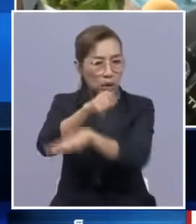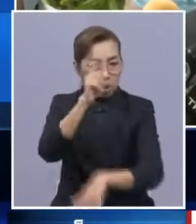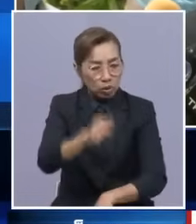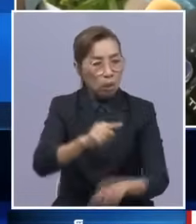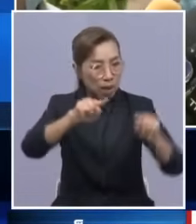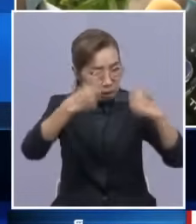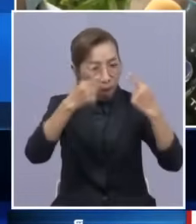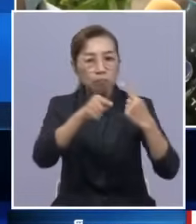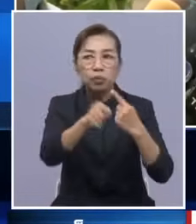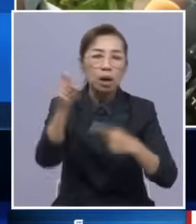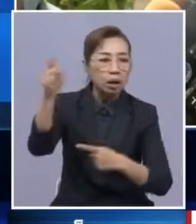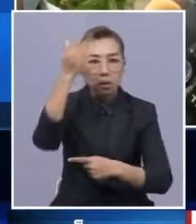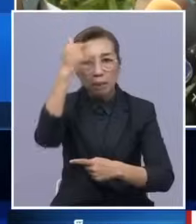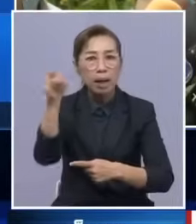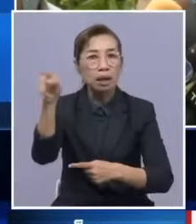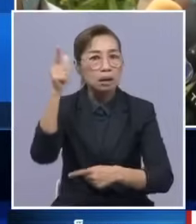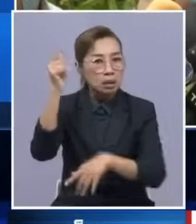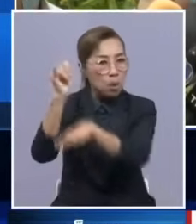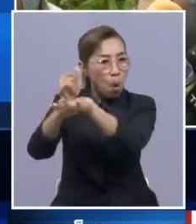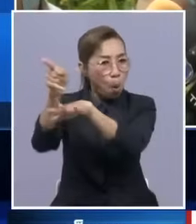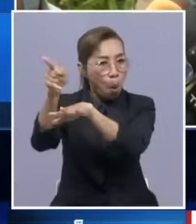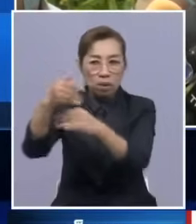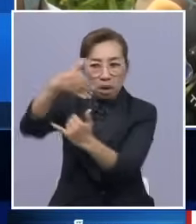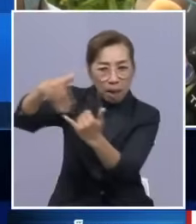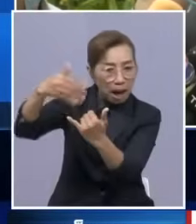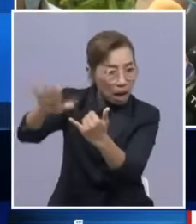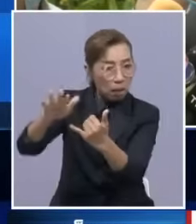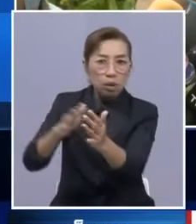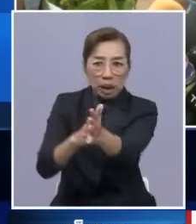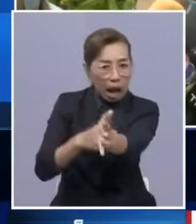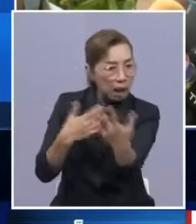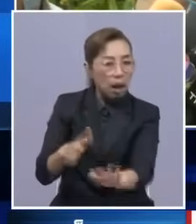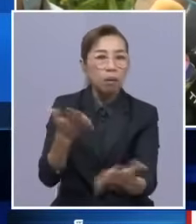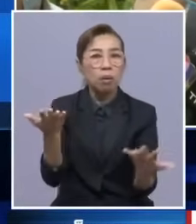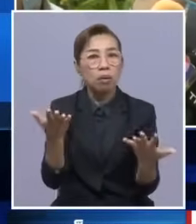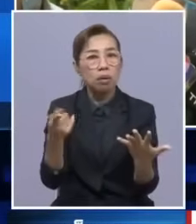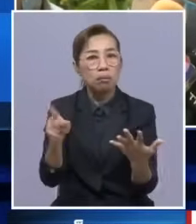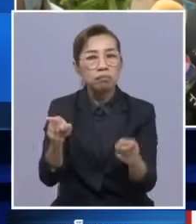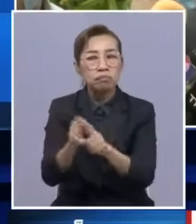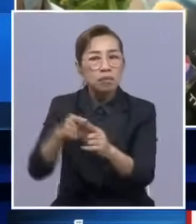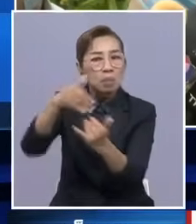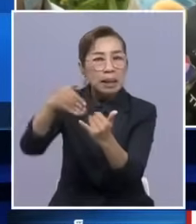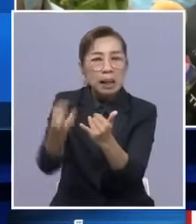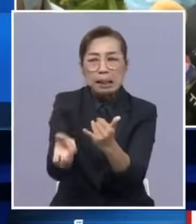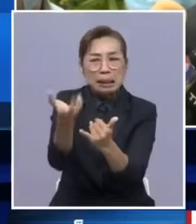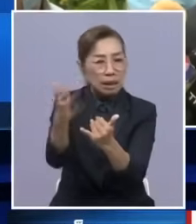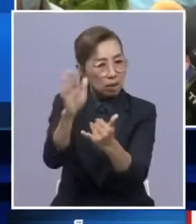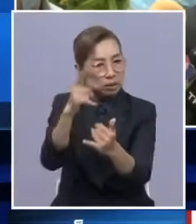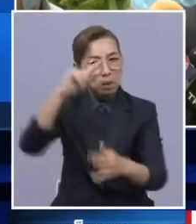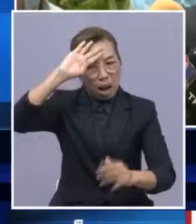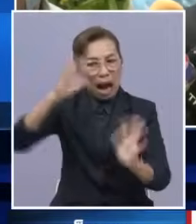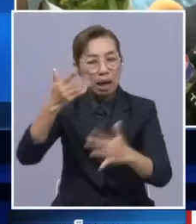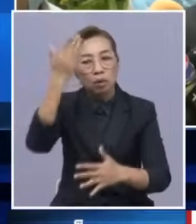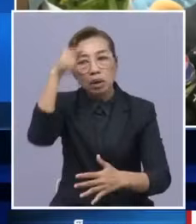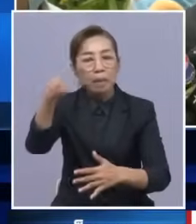บออกมาตอบคำถามสังคมให้ได้ว่าคุณทักษิณได้รับการผ่าตัดผ่านมานานพอสมควรแล้วแล้วมันก็เป็นการผ่าตัดเล็กน่าจะหายป่วยแล้ว